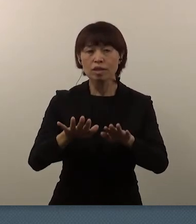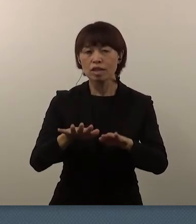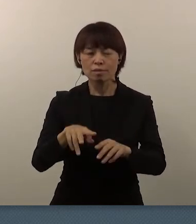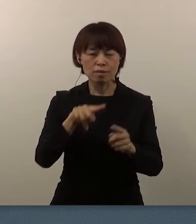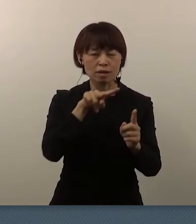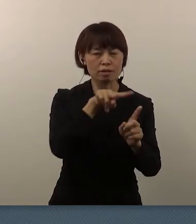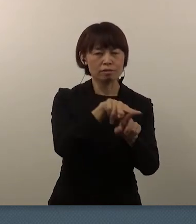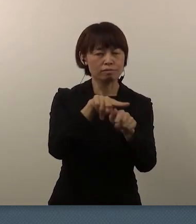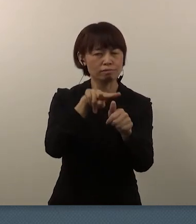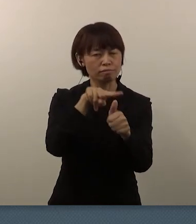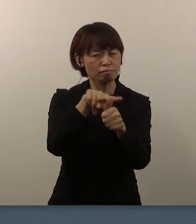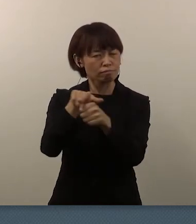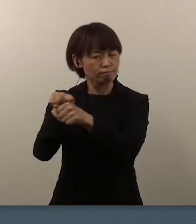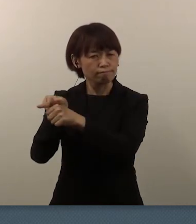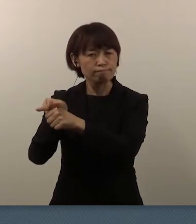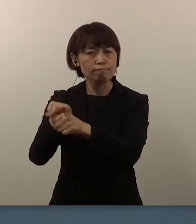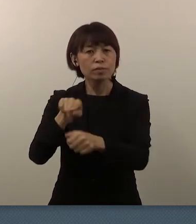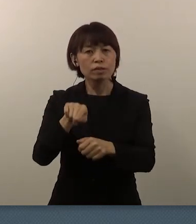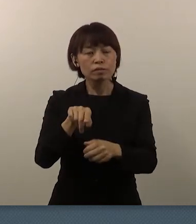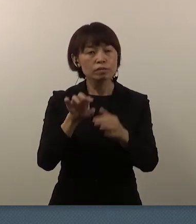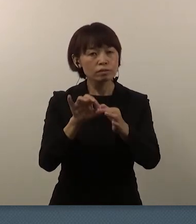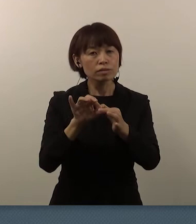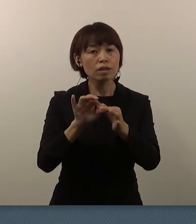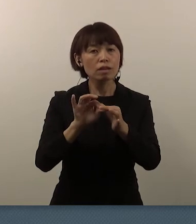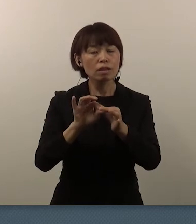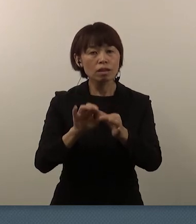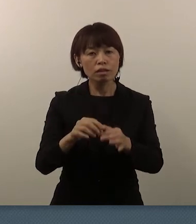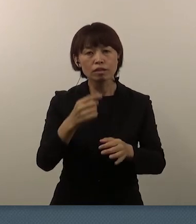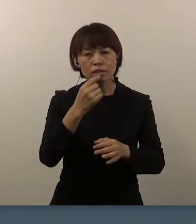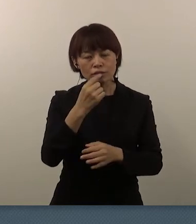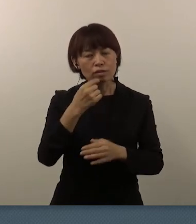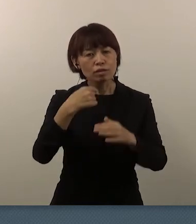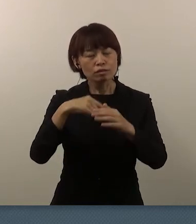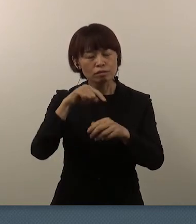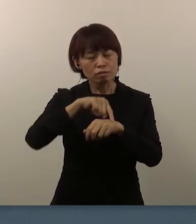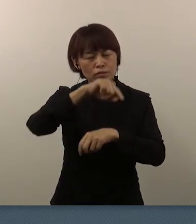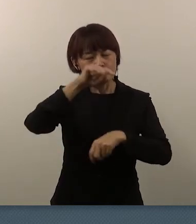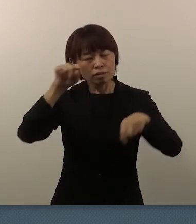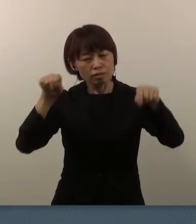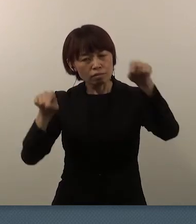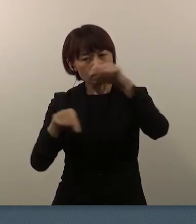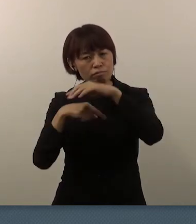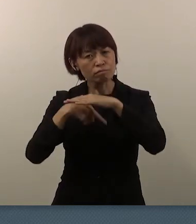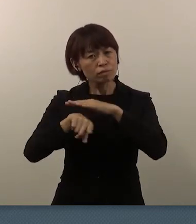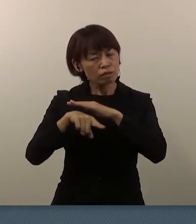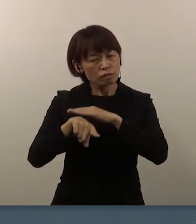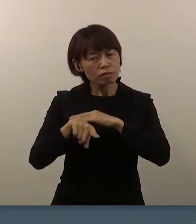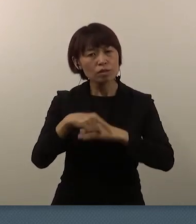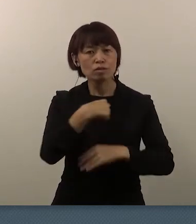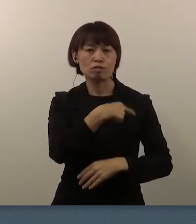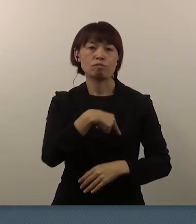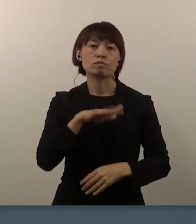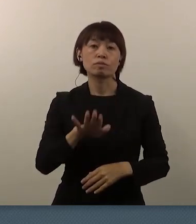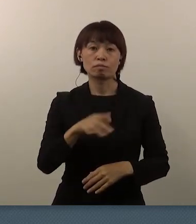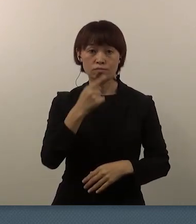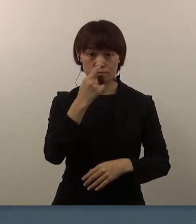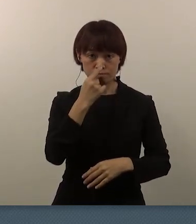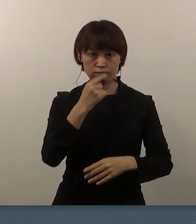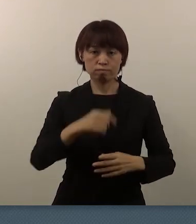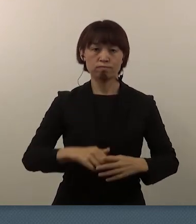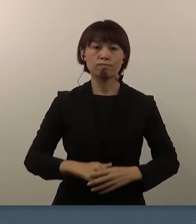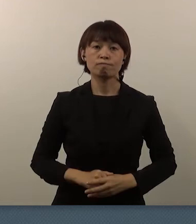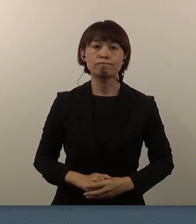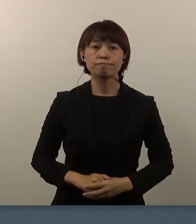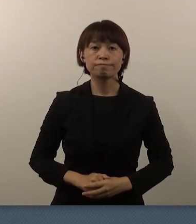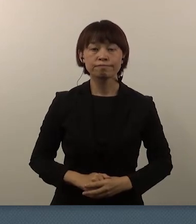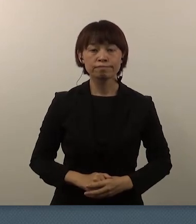こと、私の実感としてはなんでこんなに時間がかかったのかなという気持ちがありますけども、さあ